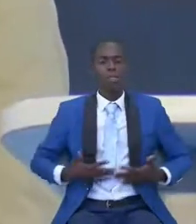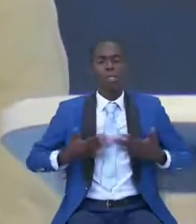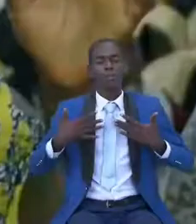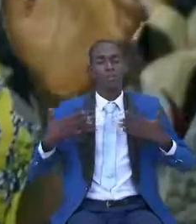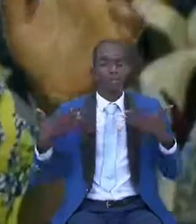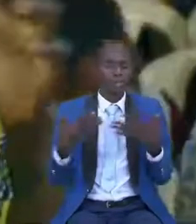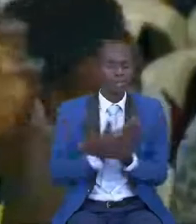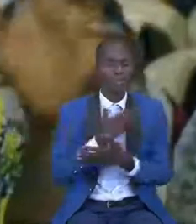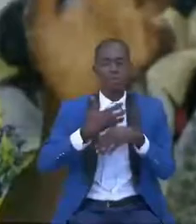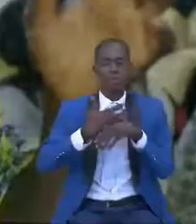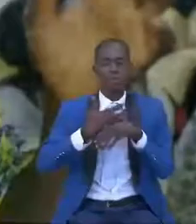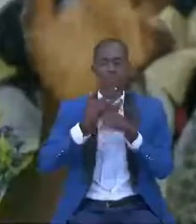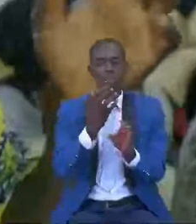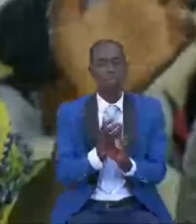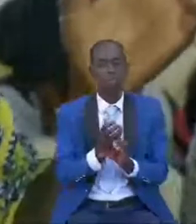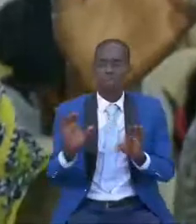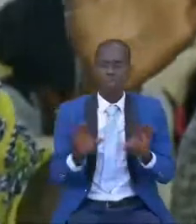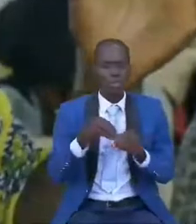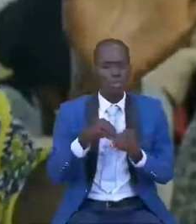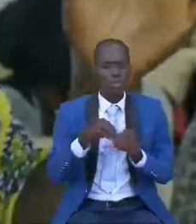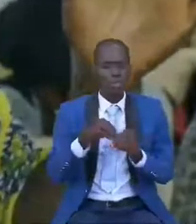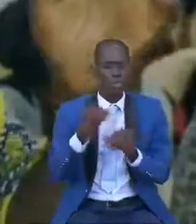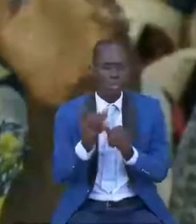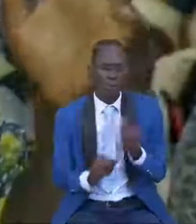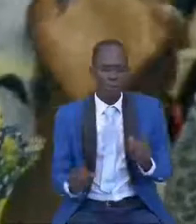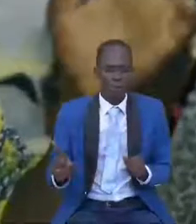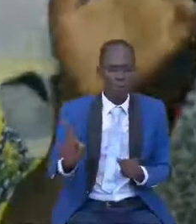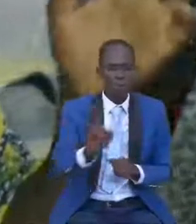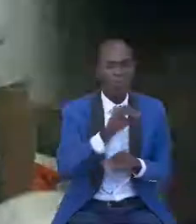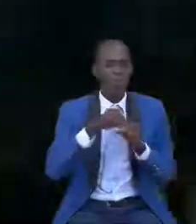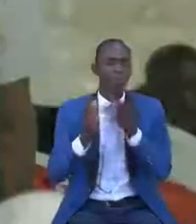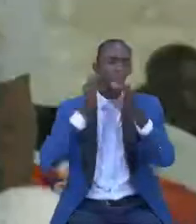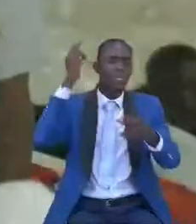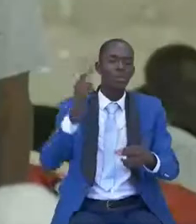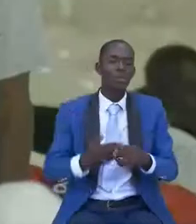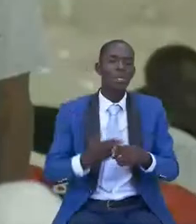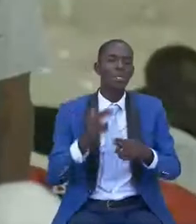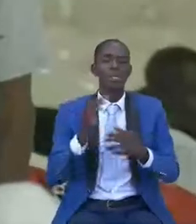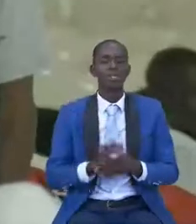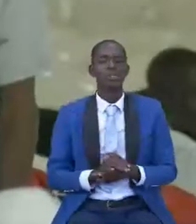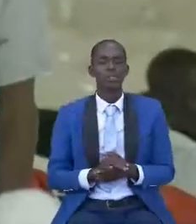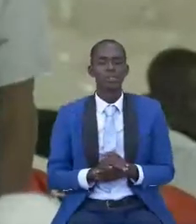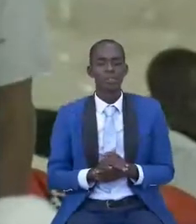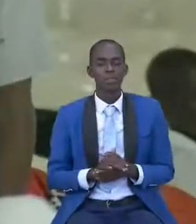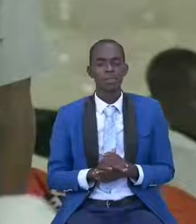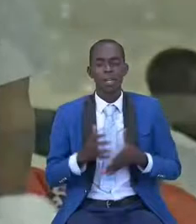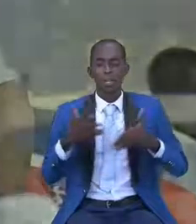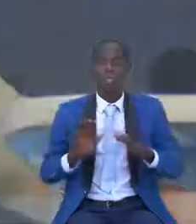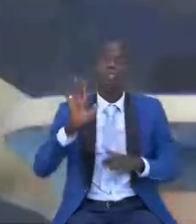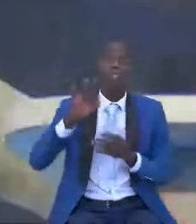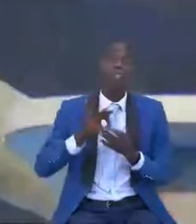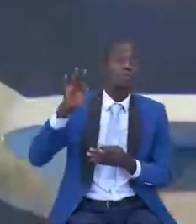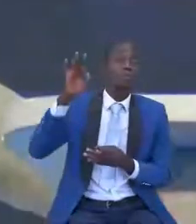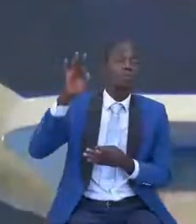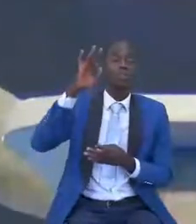affranchis-les. Une nouvelle vie, une nouvelle création. Fais-le dans chacune de leur vie au nom